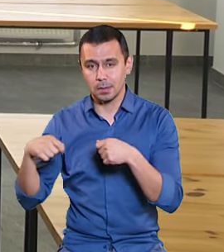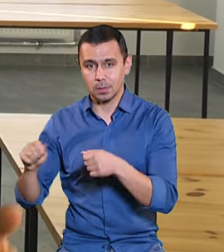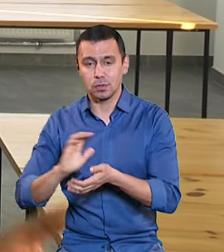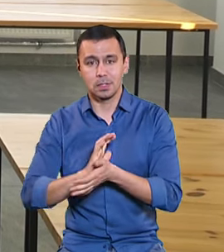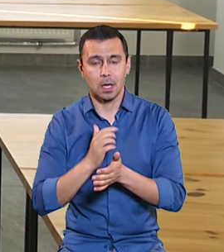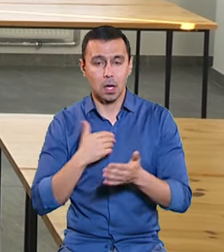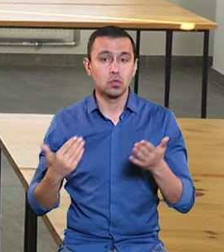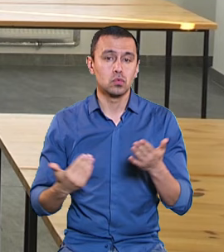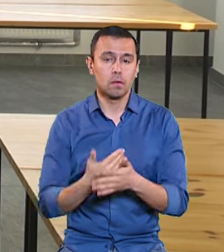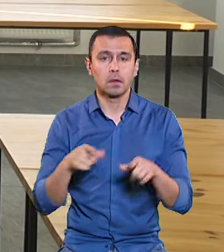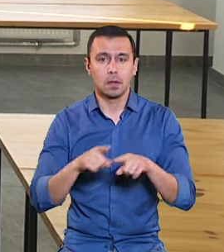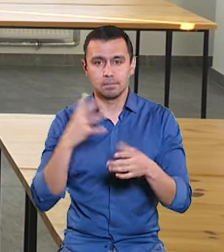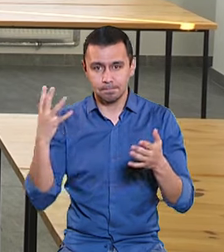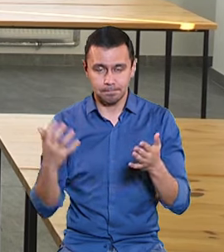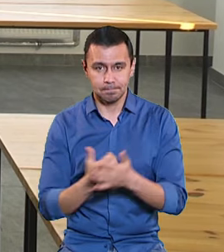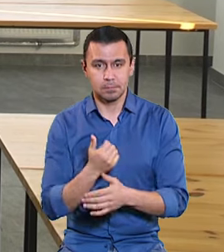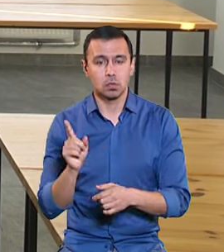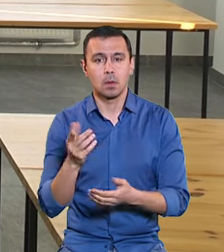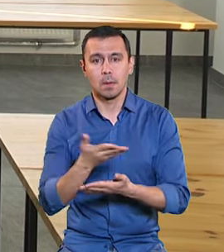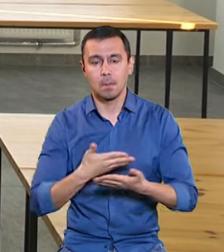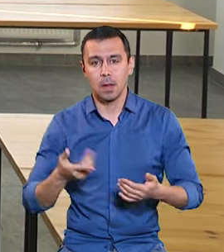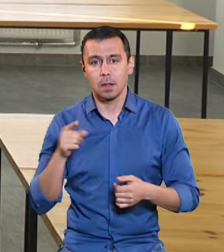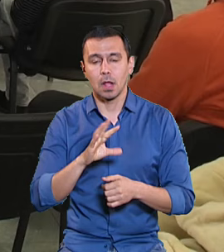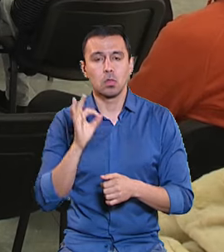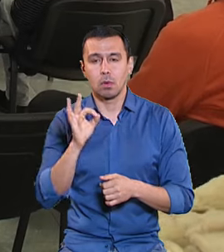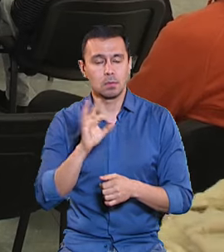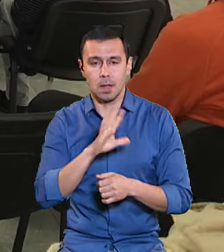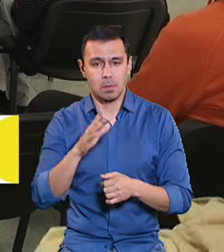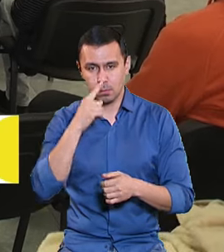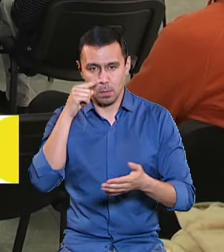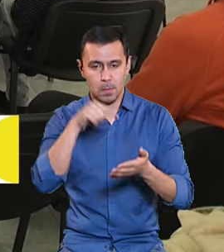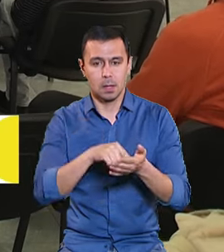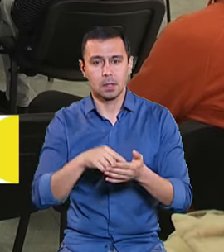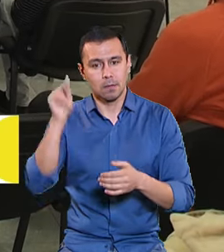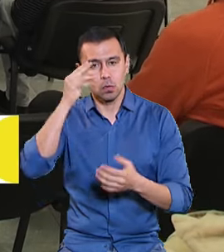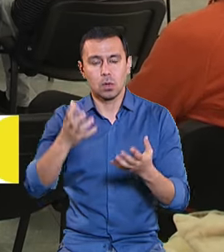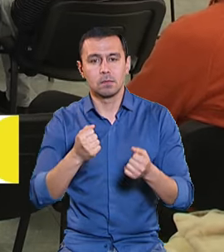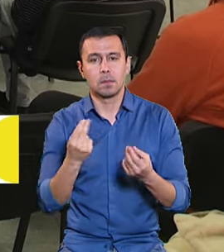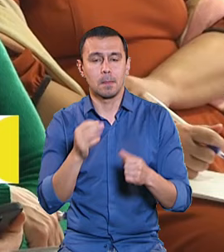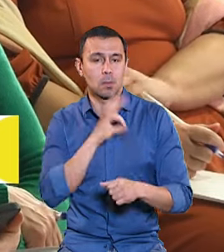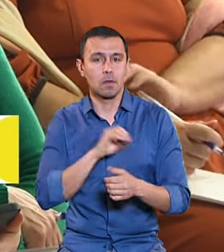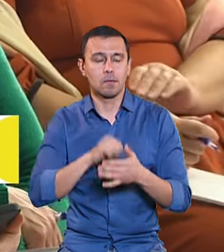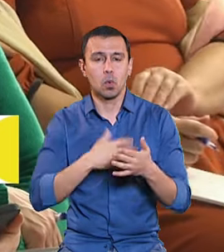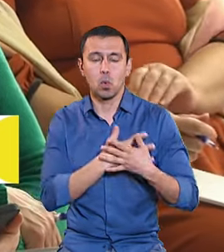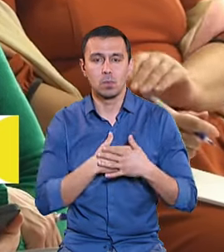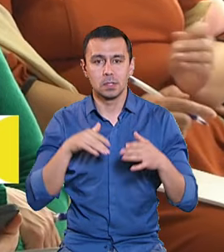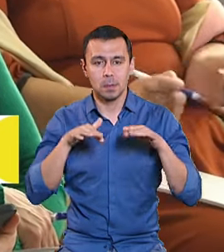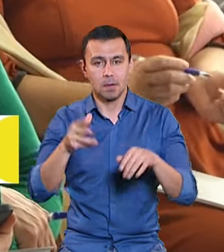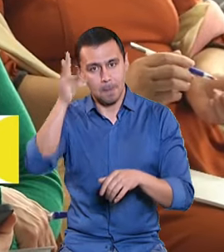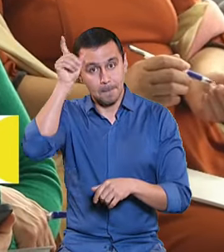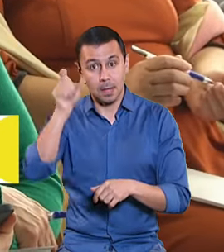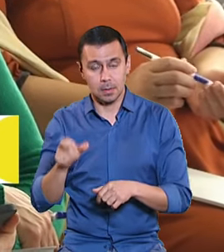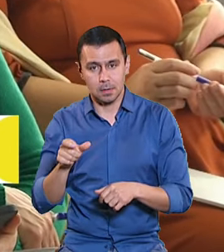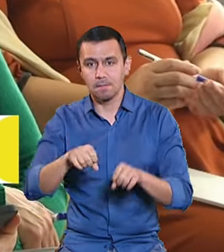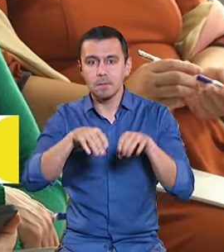я знову ж таки дійшла до того, що ми навіть на нуль не вийшли. Навчитися отримувати прибуток від улюбленої справи хмельничанка Оксана